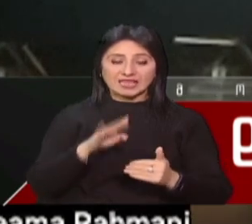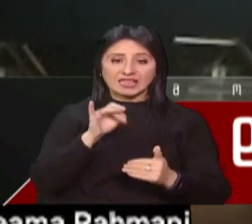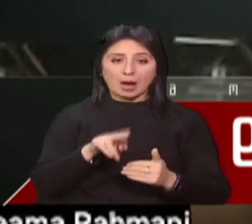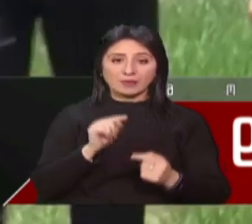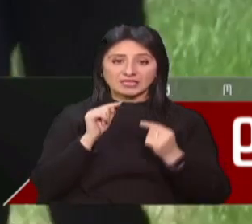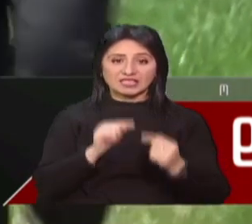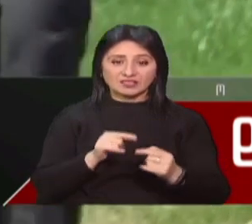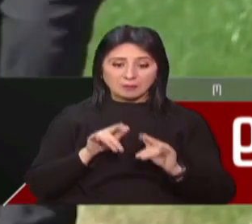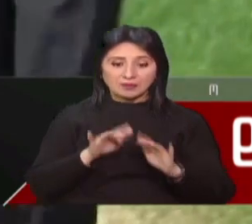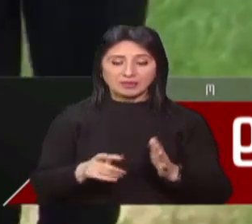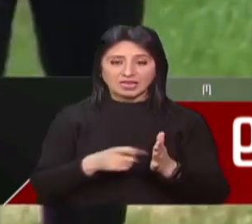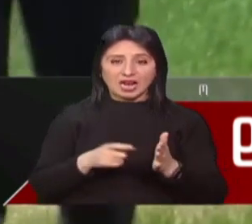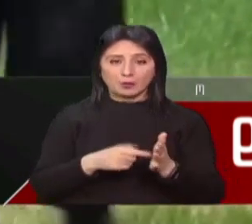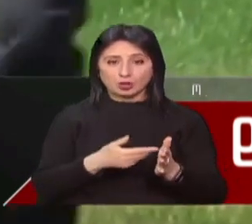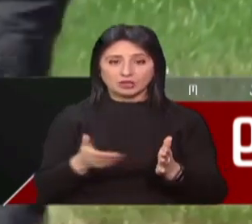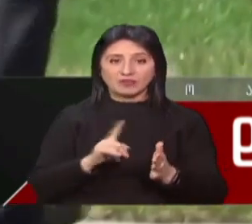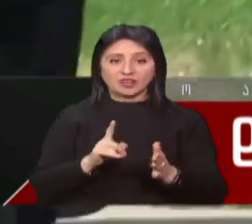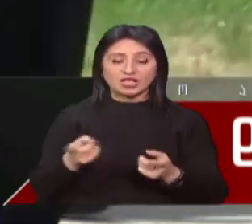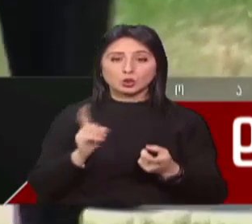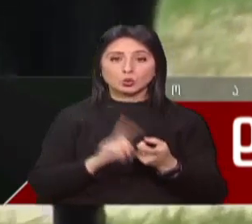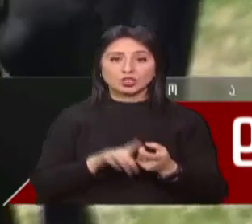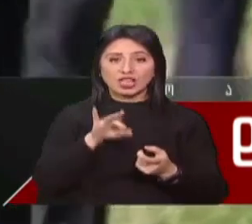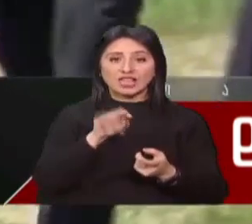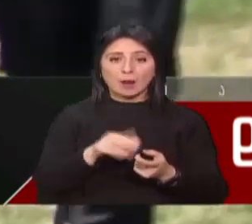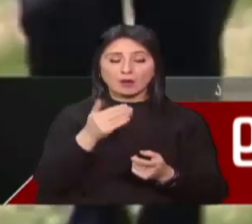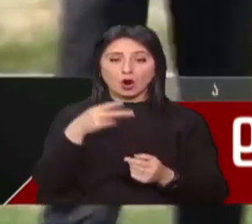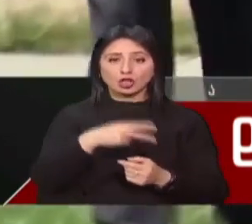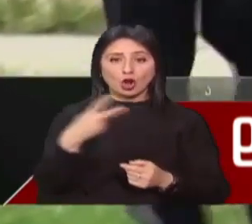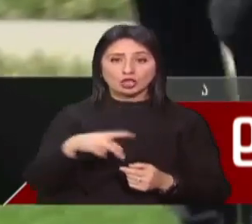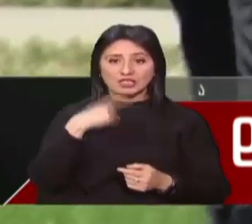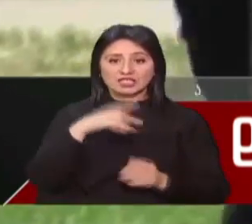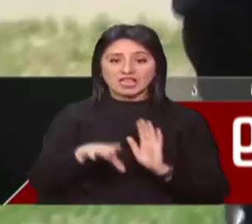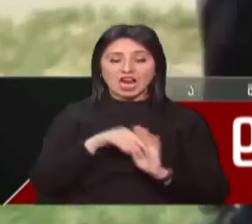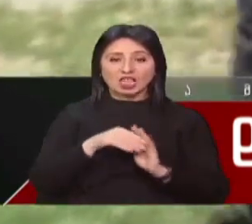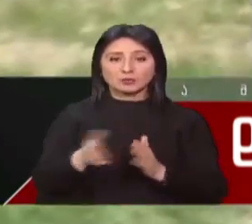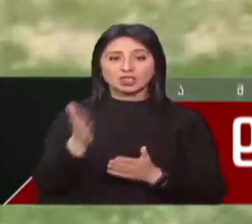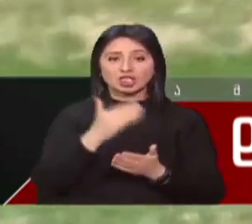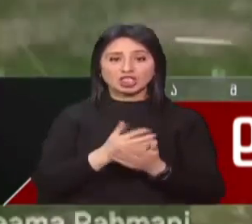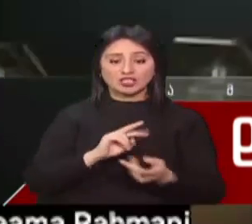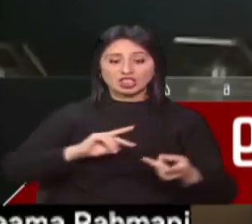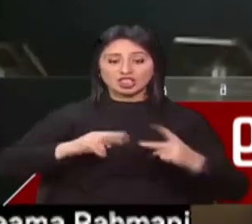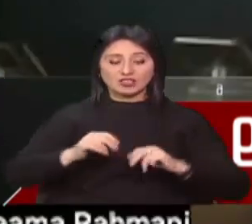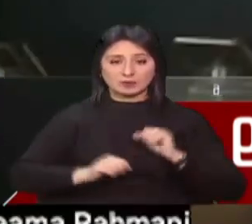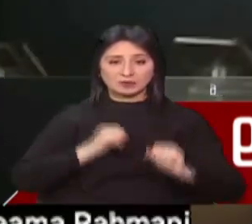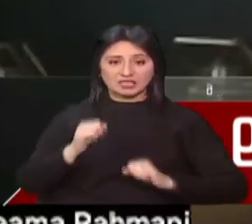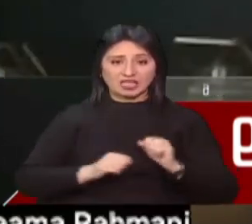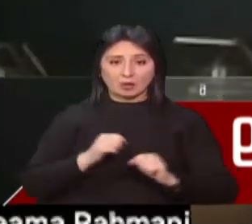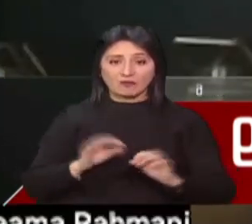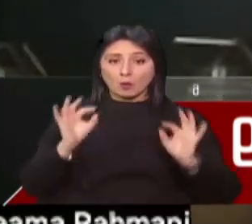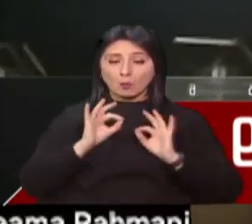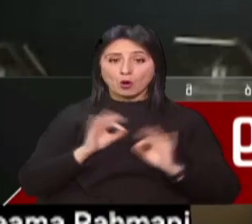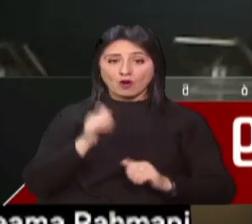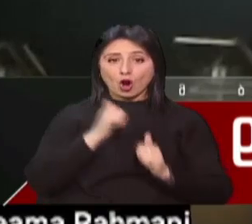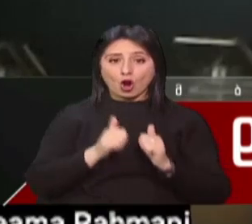ტრამპის წინააღმდეგ მიმდინარე გამოძიებები, რაც უკავშირდება ტრამპის მიერ 2020 წლის არჩევნების შედეგების შეცვლის მცდელობებს.